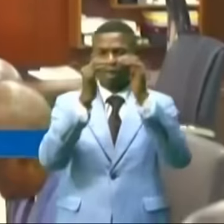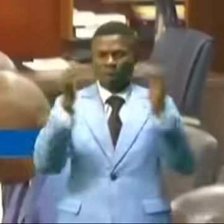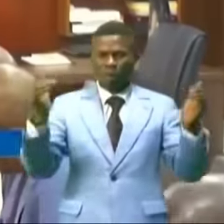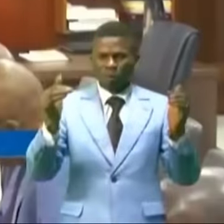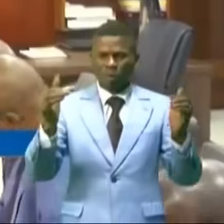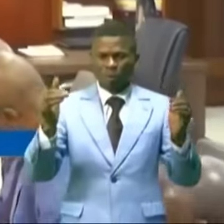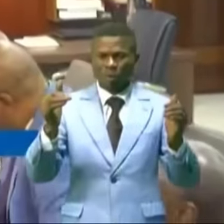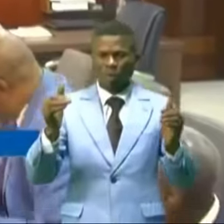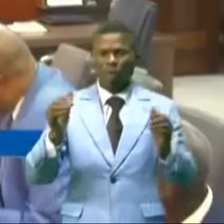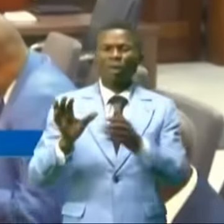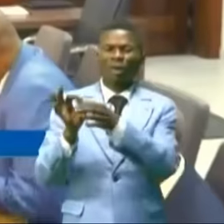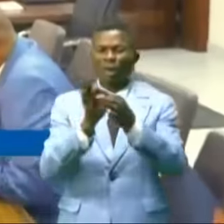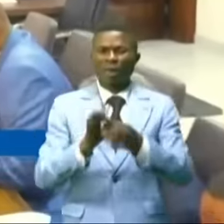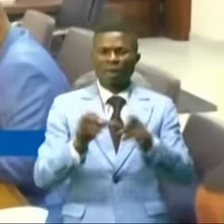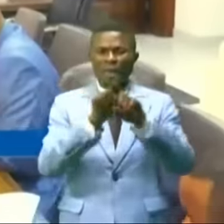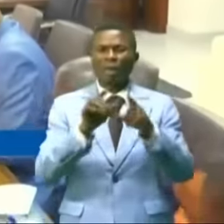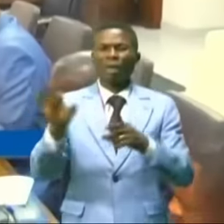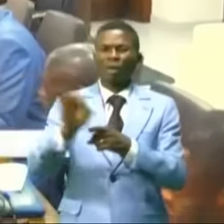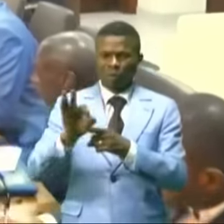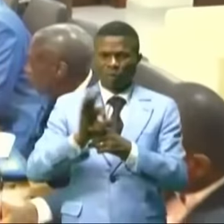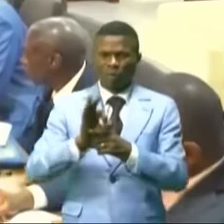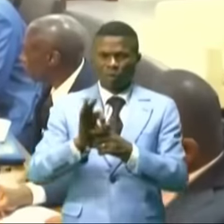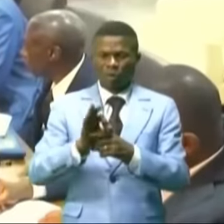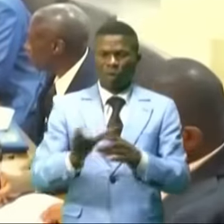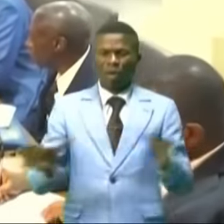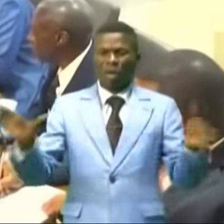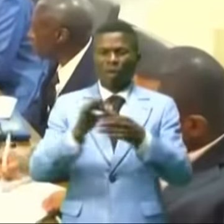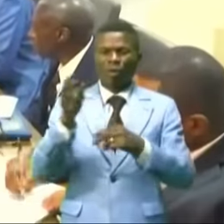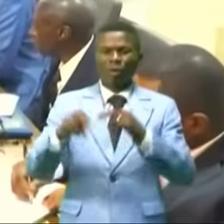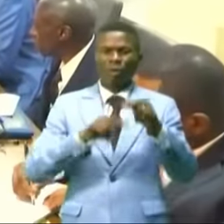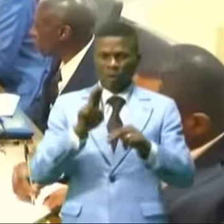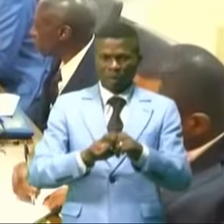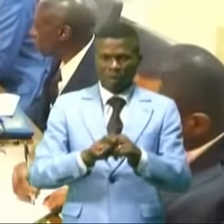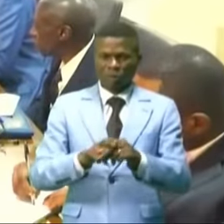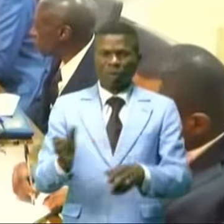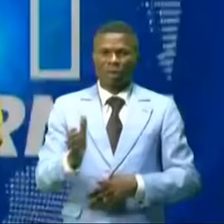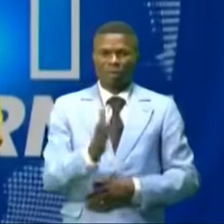de l'unité, de la formation, de la cohésion nationale.